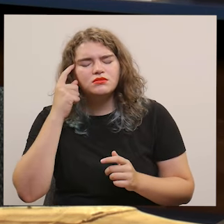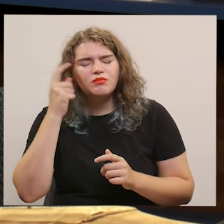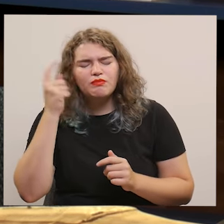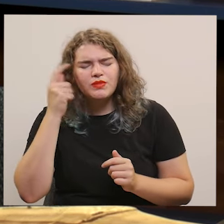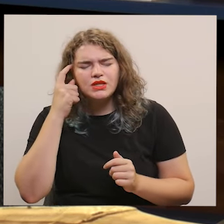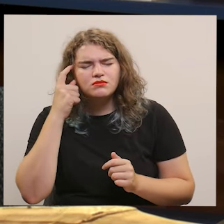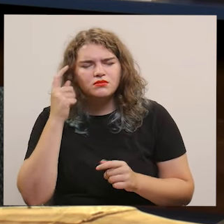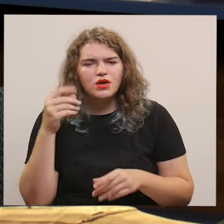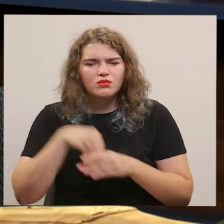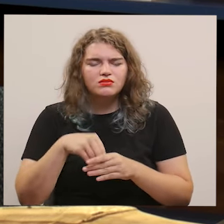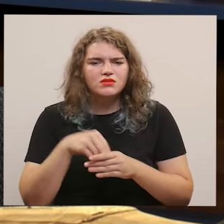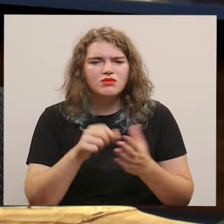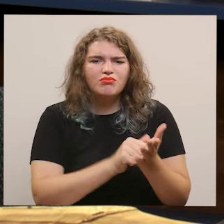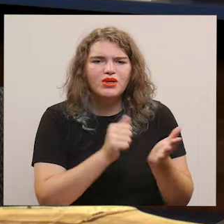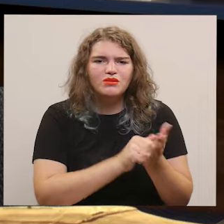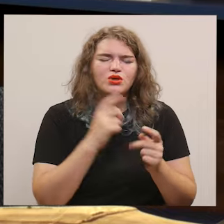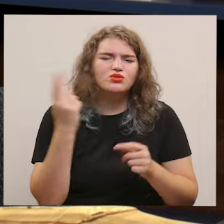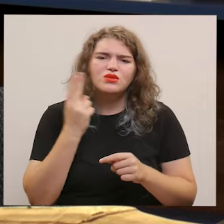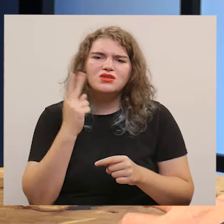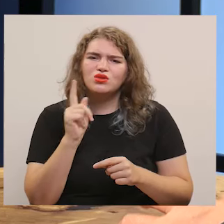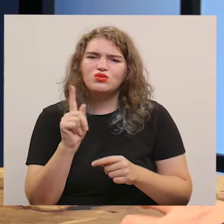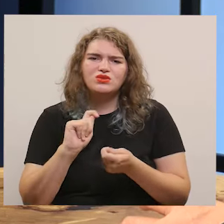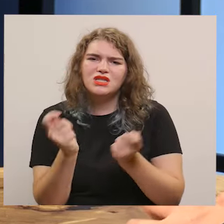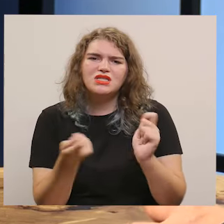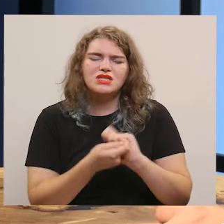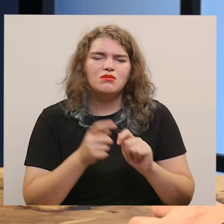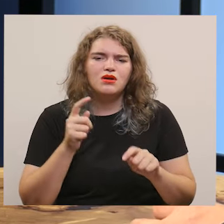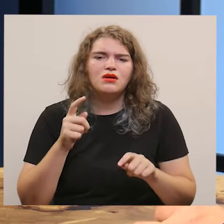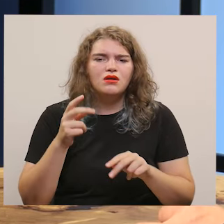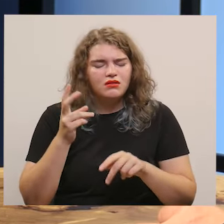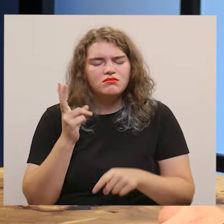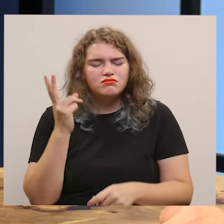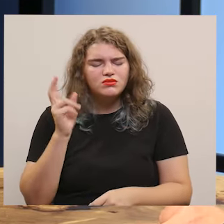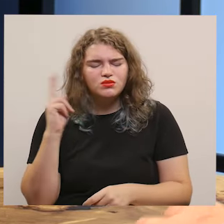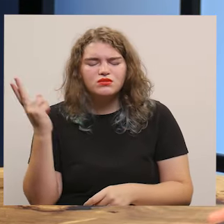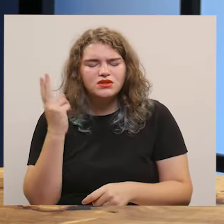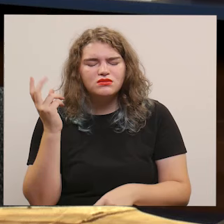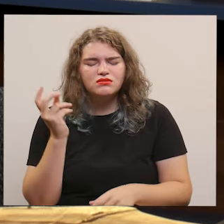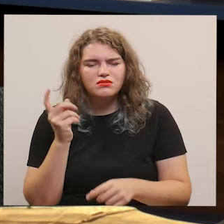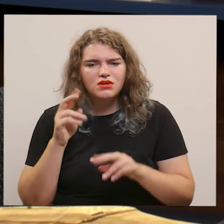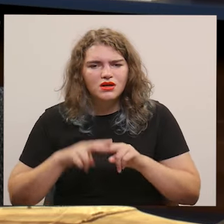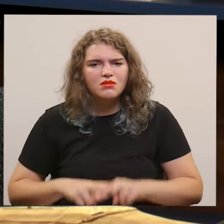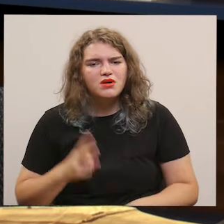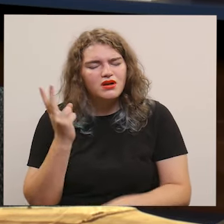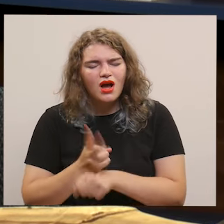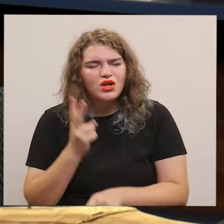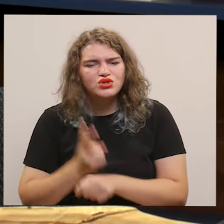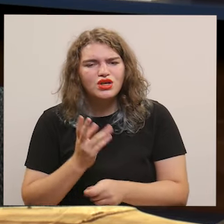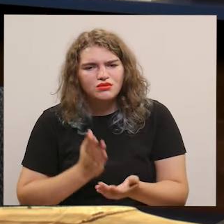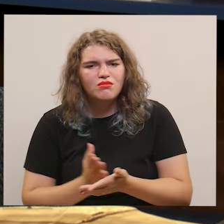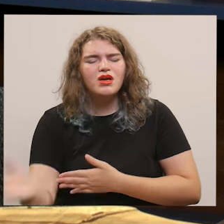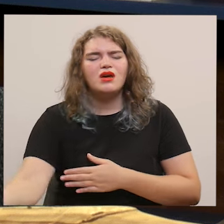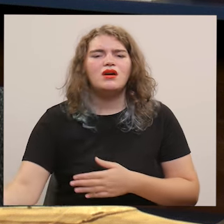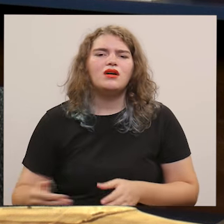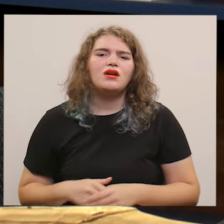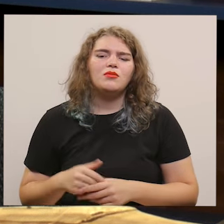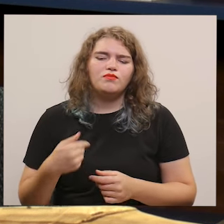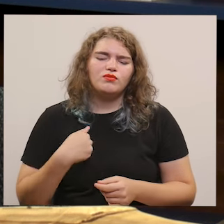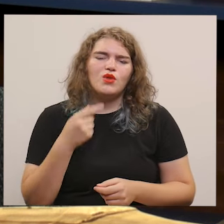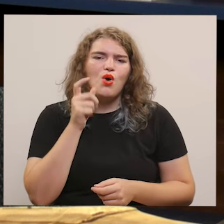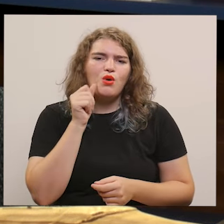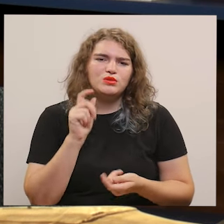în cuvânt, pentru că Dumnezeu nu se schimbă. El rămâne la fel. Noi ne schimbăm, dar Dumnezeu nu se schimbă. E momentul acela zero în